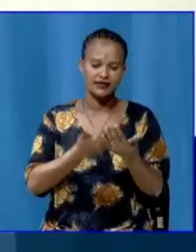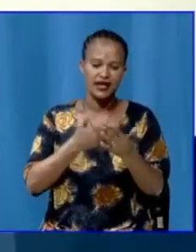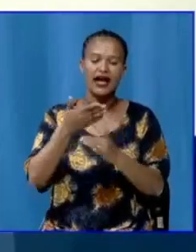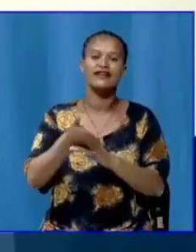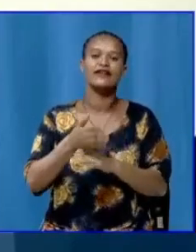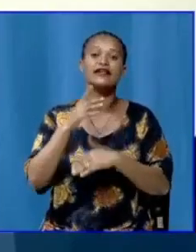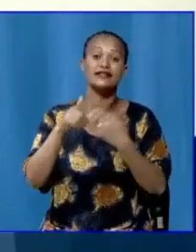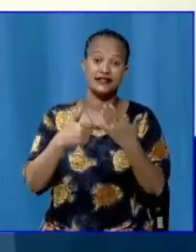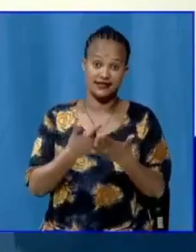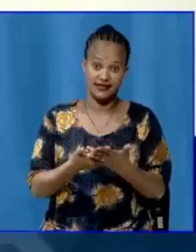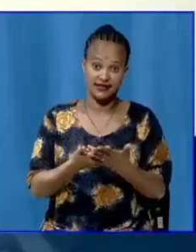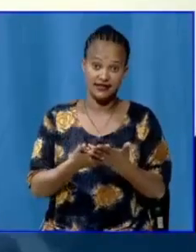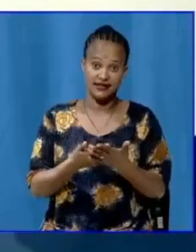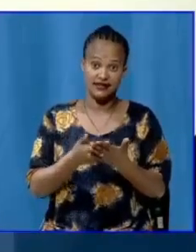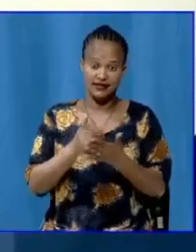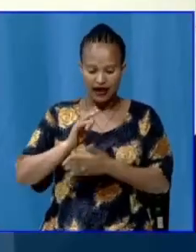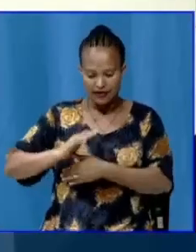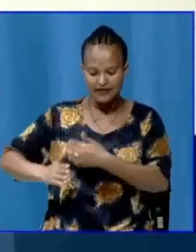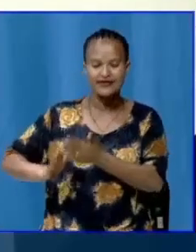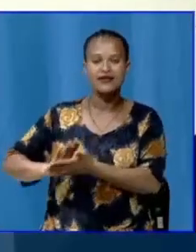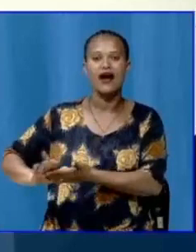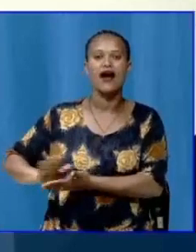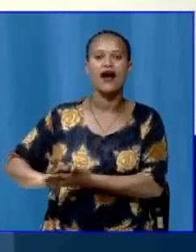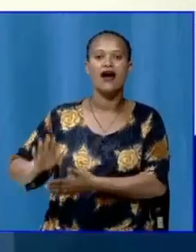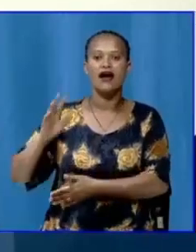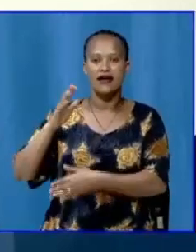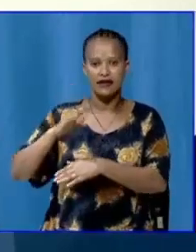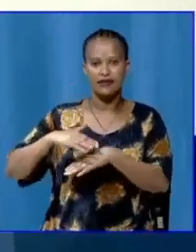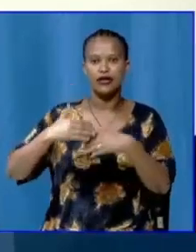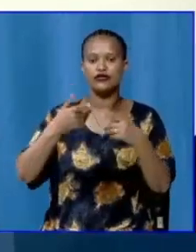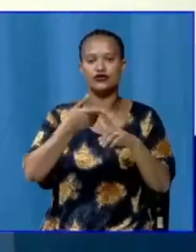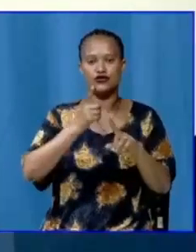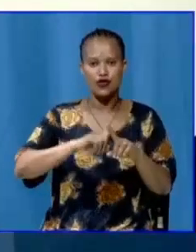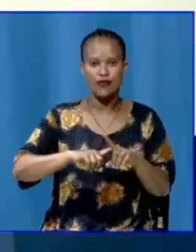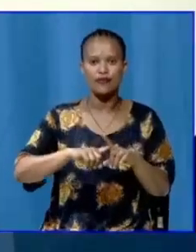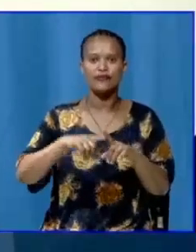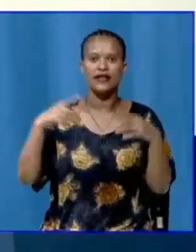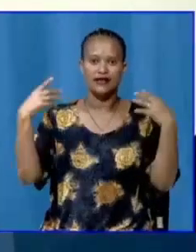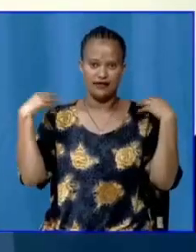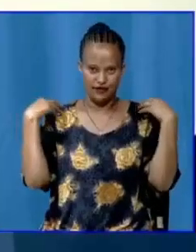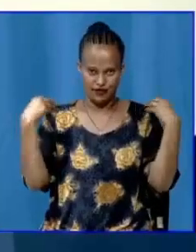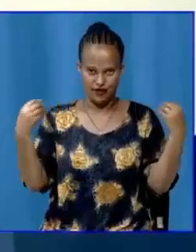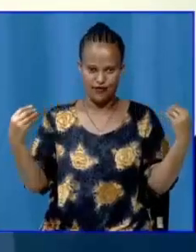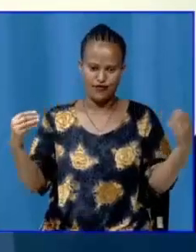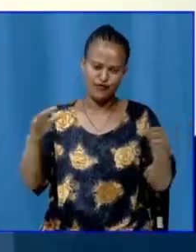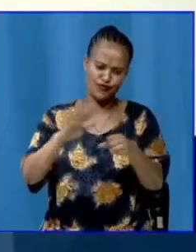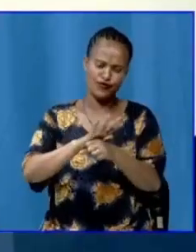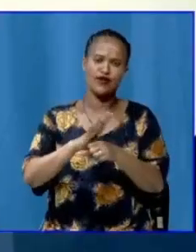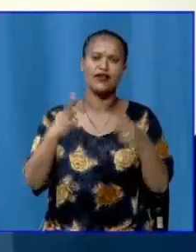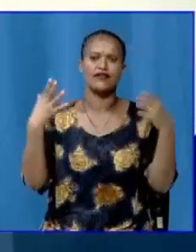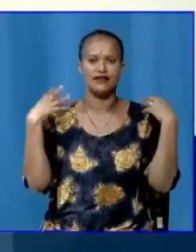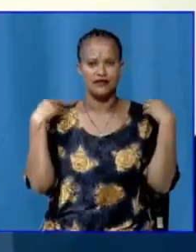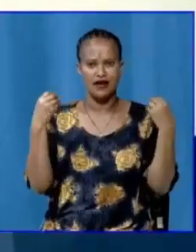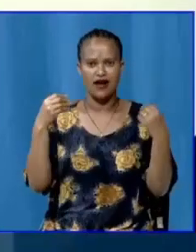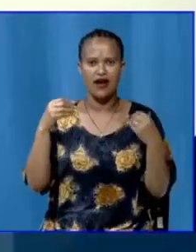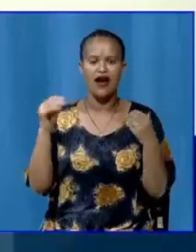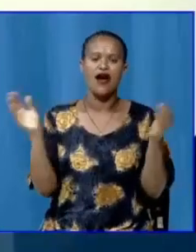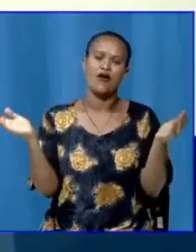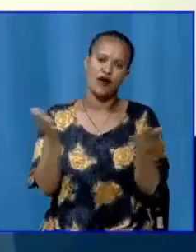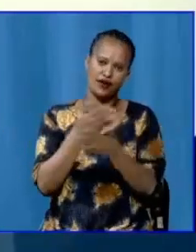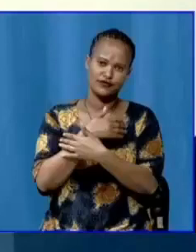ሓሊፍና። ስለዚ ናብ ንስሓ ይመልሶም ብንስሓ ይሃድሰልና ጥዒነኦም እውን ሙሉእ ጥዒነኦም